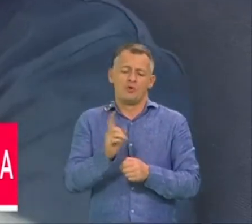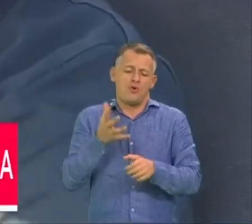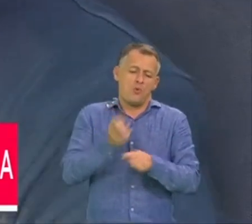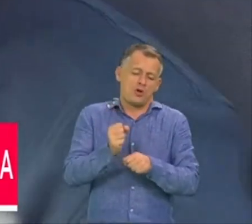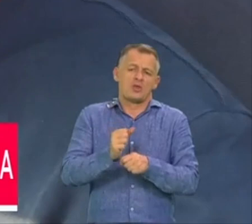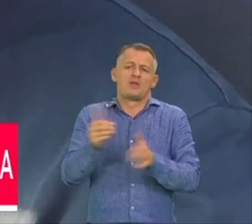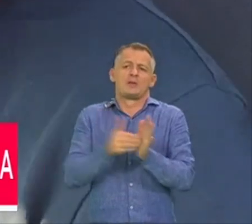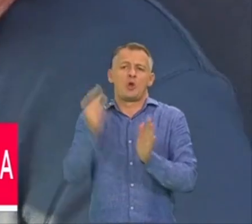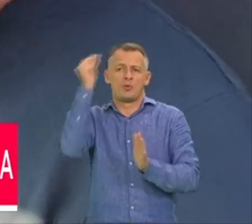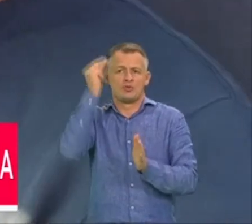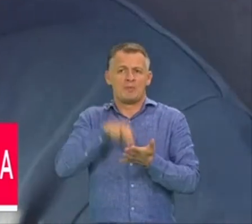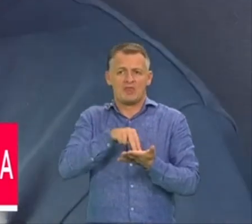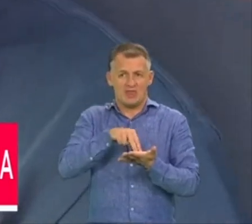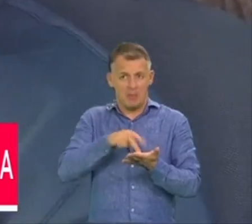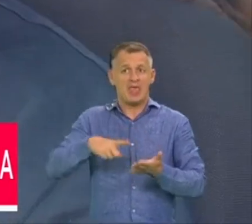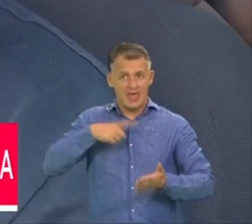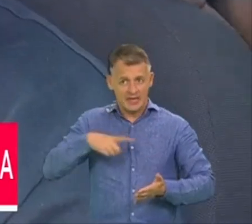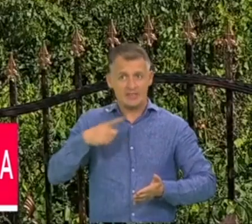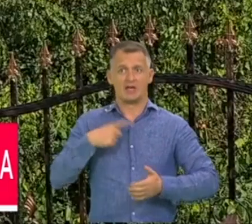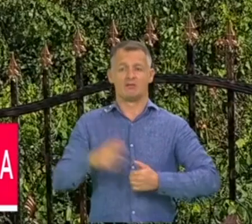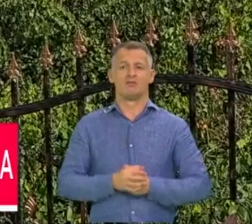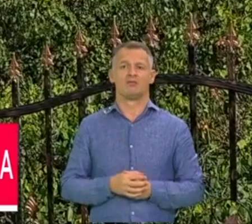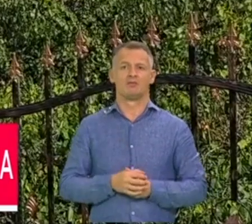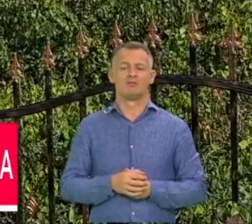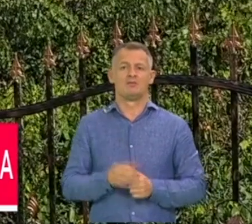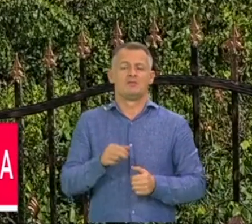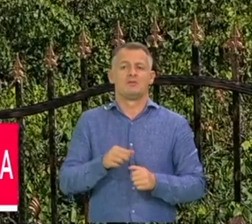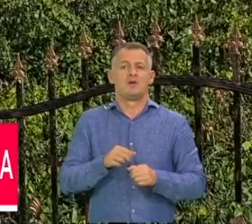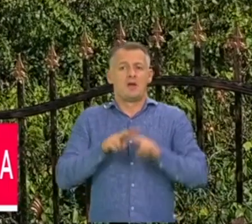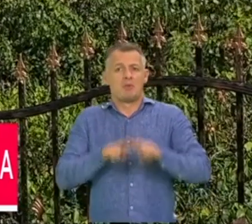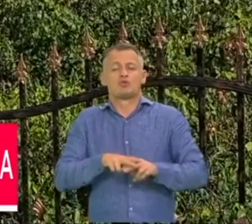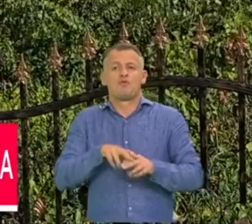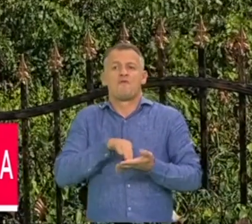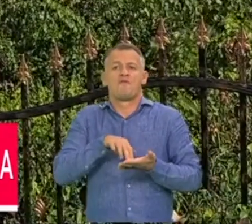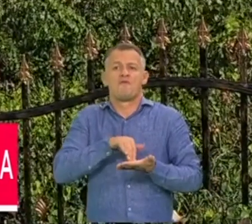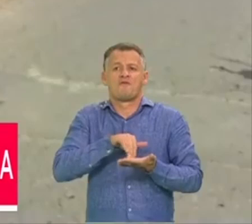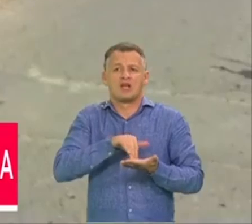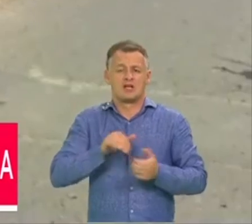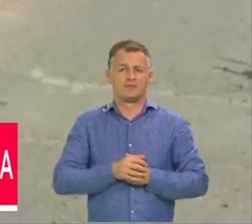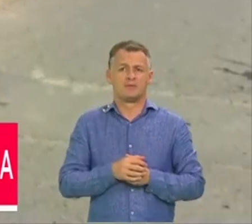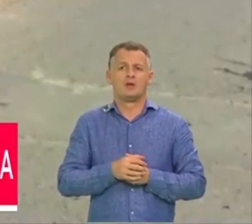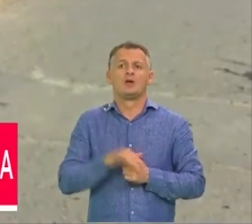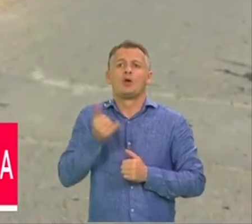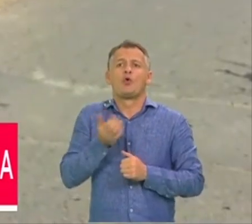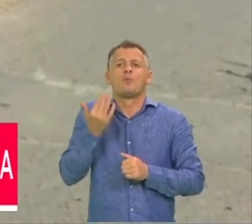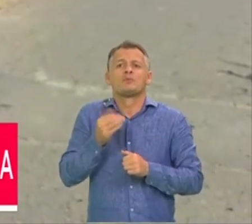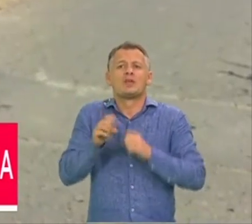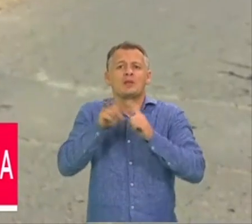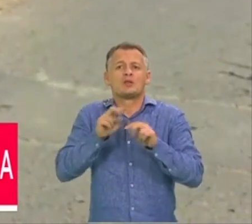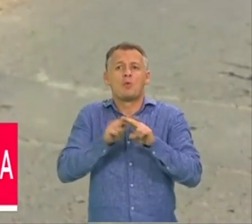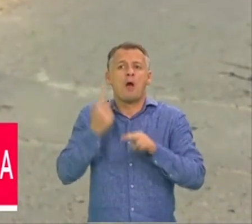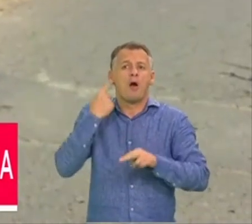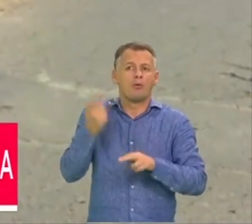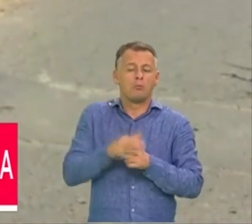da. Teamă e, poate să greșească. Am cu frică. Mai ales că am și copii, vă dați seama. Și cum, dimineață, cum ați auzit? Am